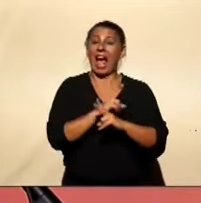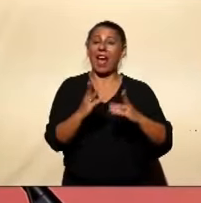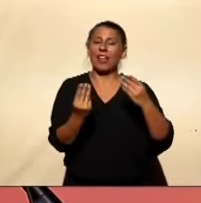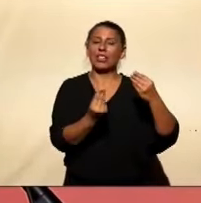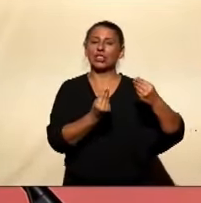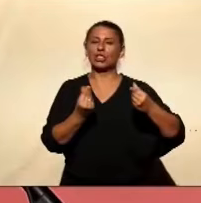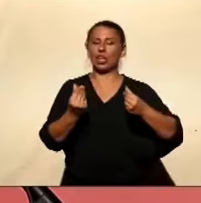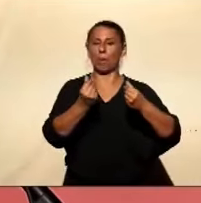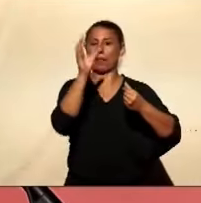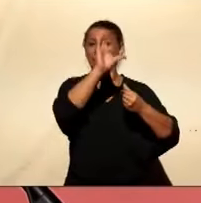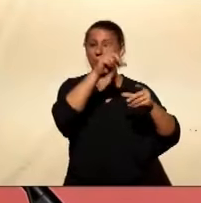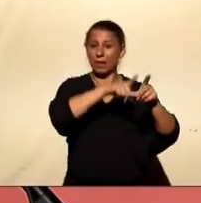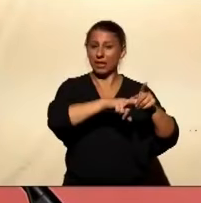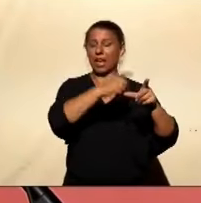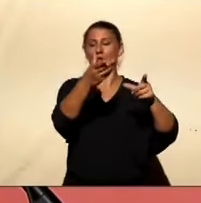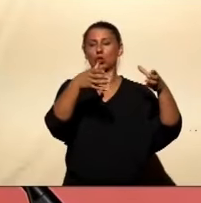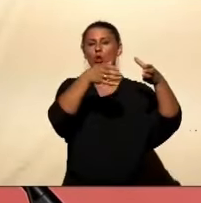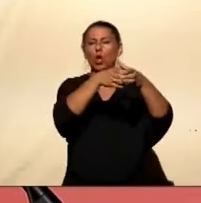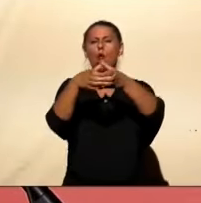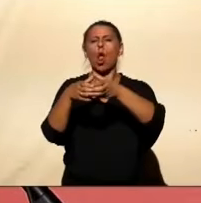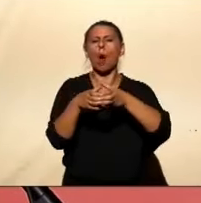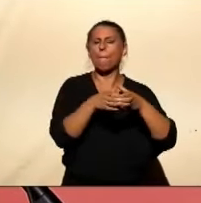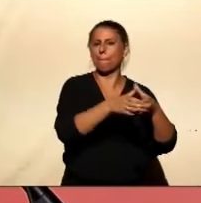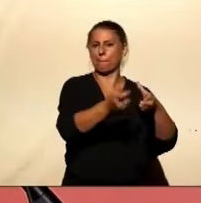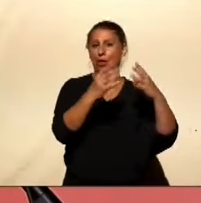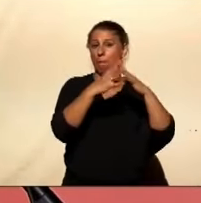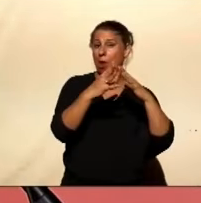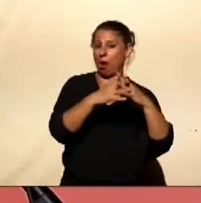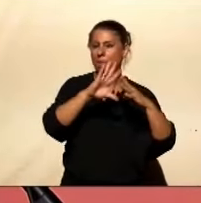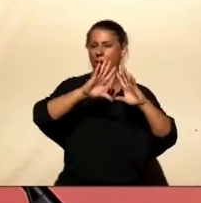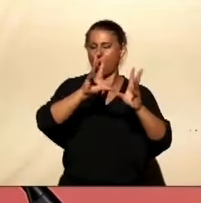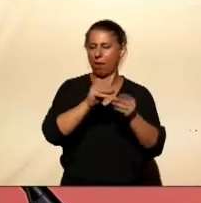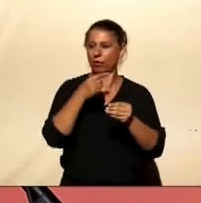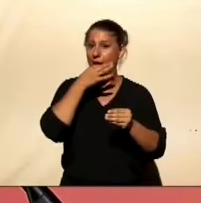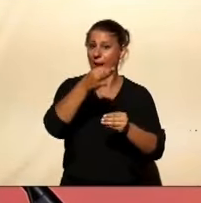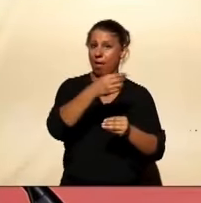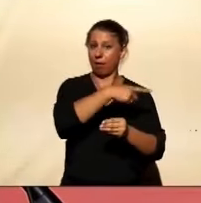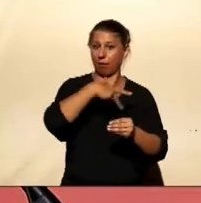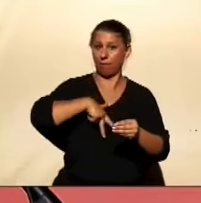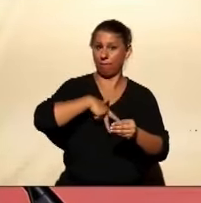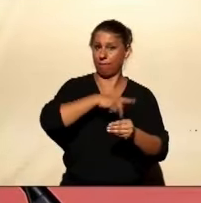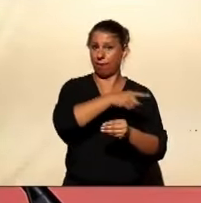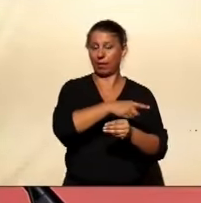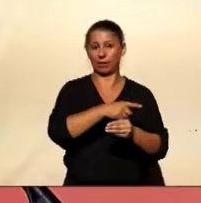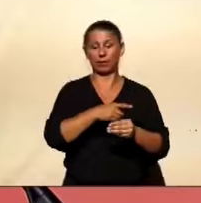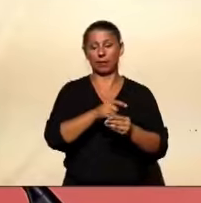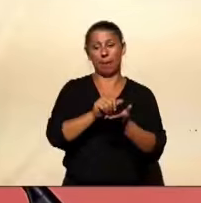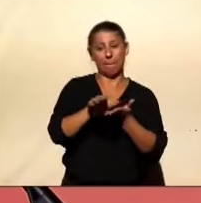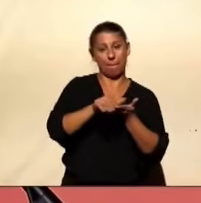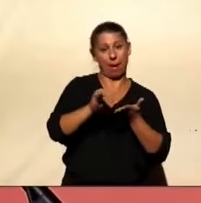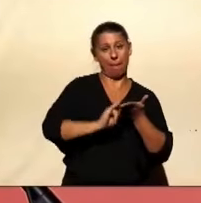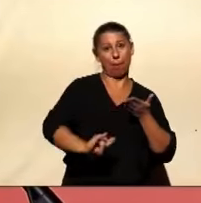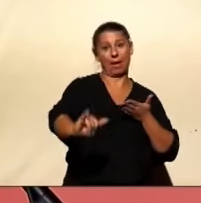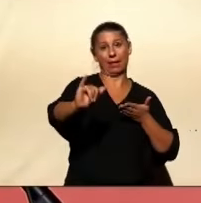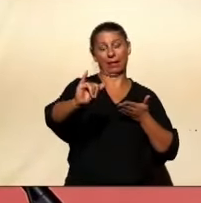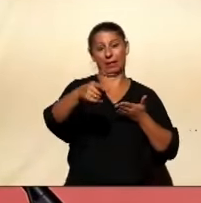λόμπι, των πολέμων, λέγοντας πως η κυβέρνηση μας απομακρύνει δήθεν από